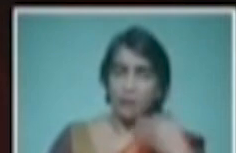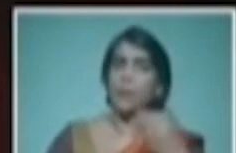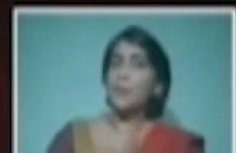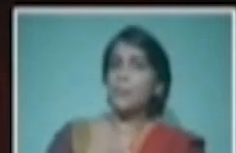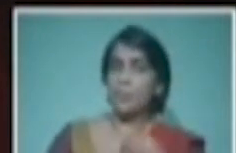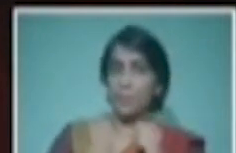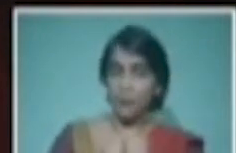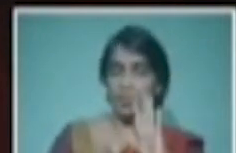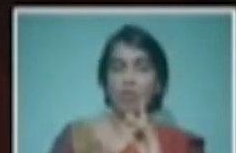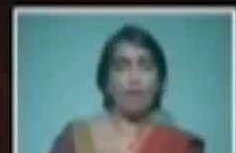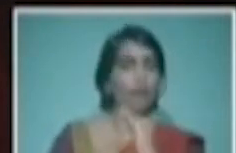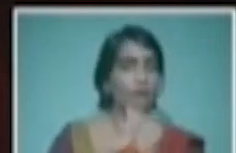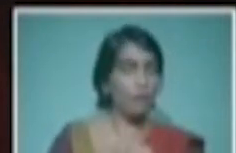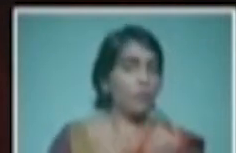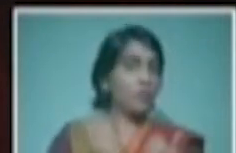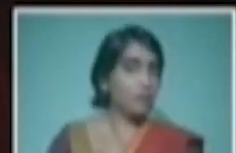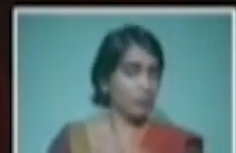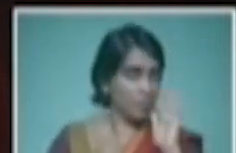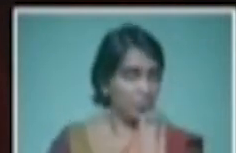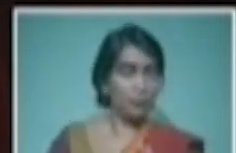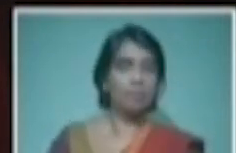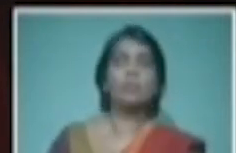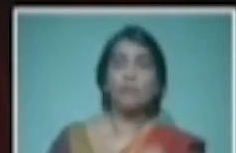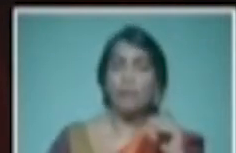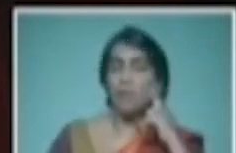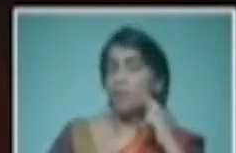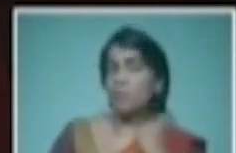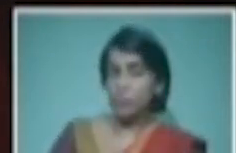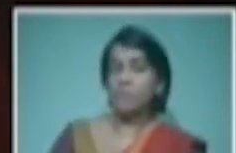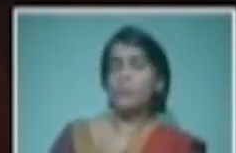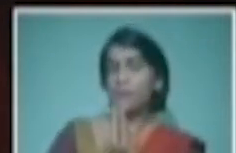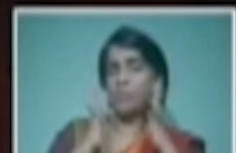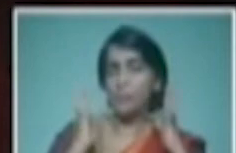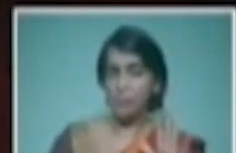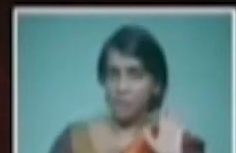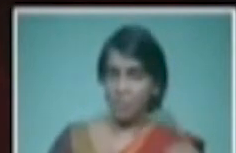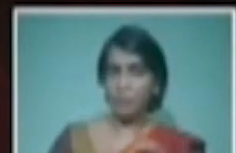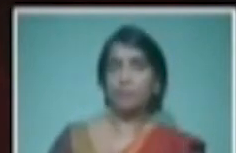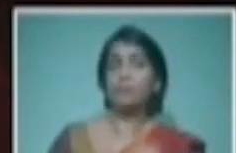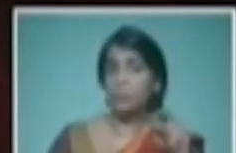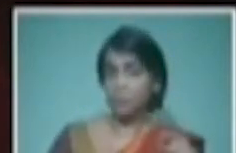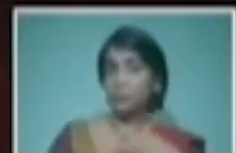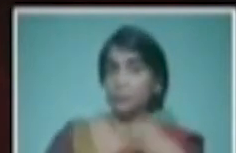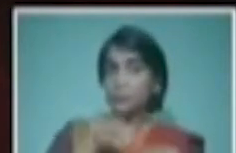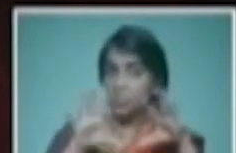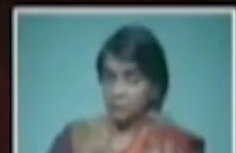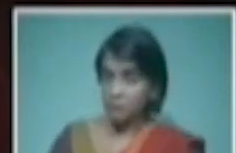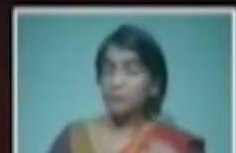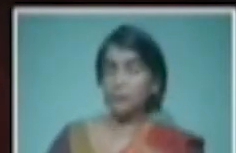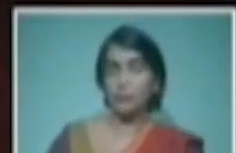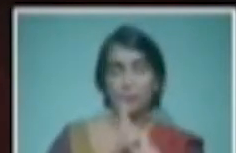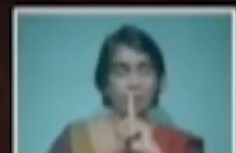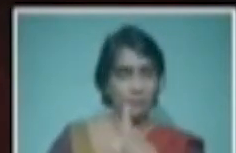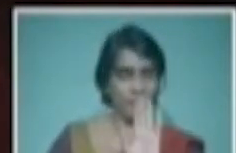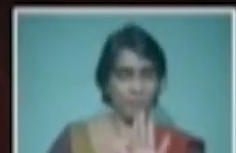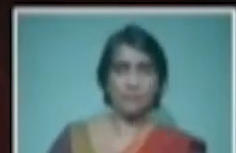කර්මාන්ත සඳහා අරමුදල් සම්පාදනය කර ගැනීමේදී දුෂ්කරතා රසක් පවතිනවා. ඒ බව කර්මාන්ත කරුවන් විසිනුත් සඳහන් කරලා